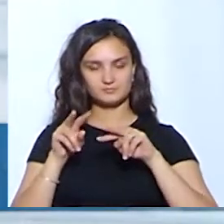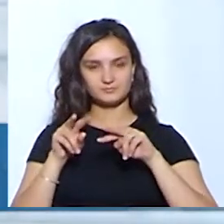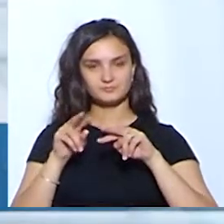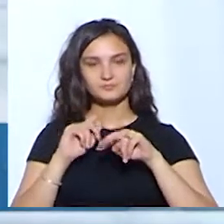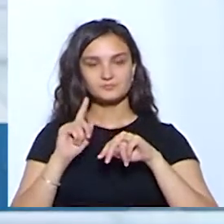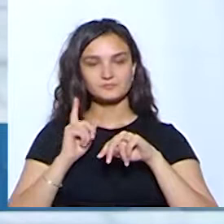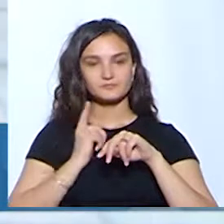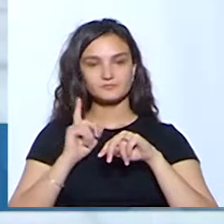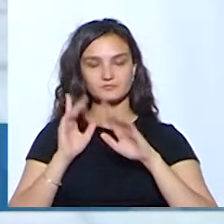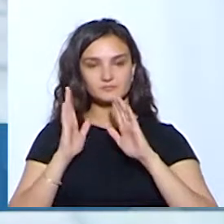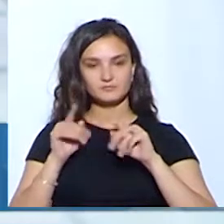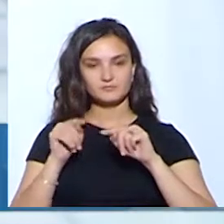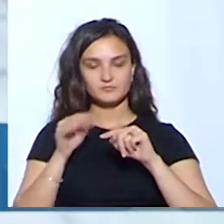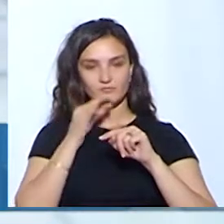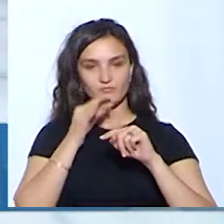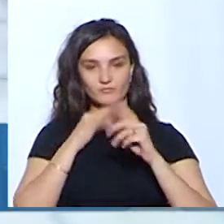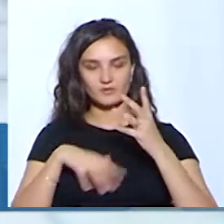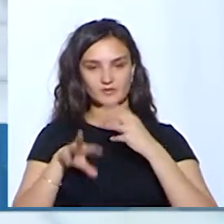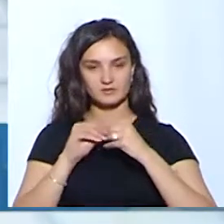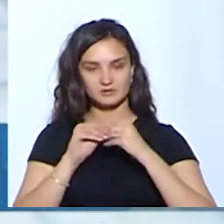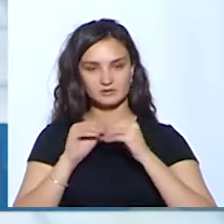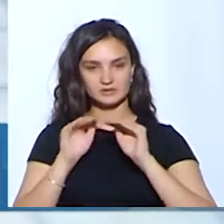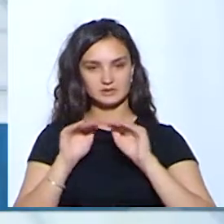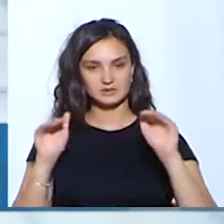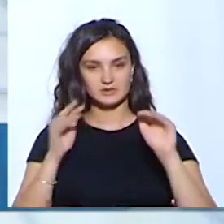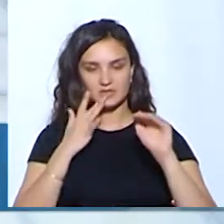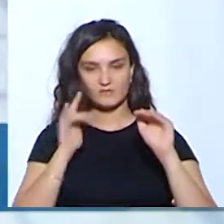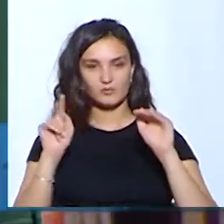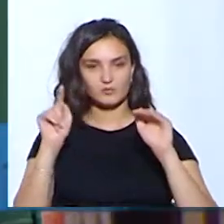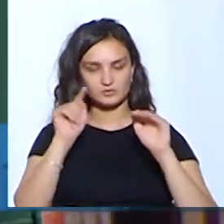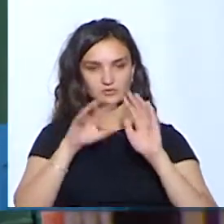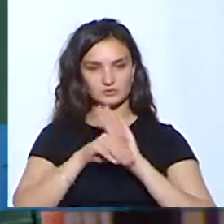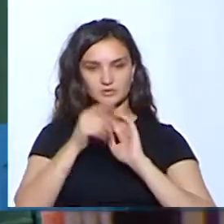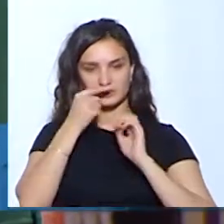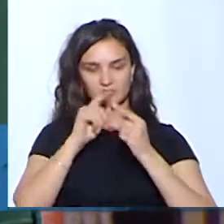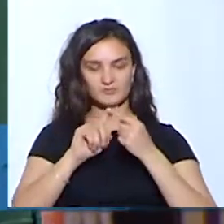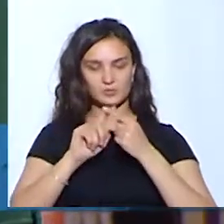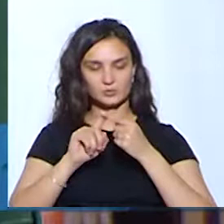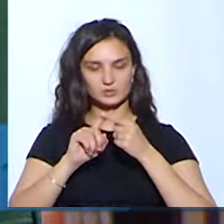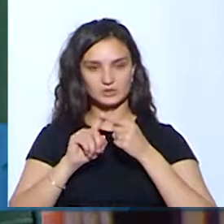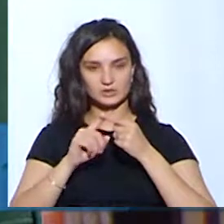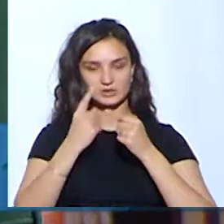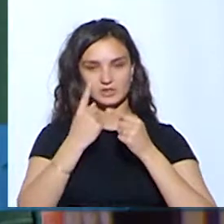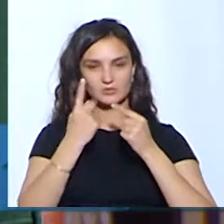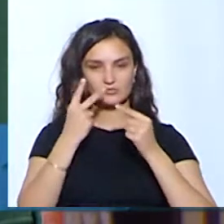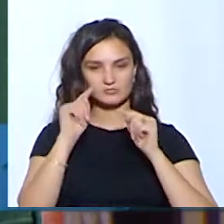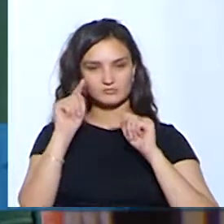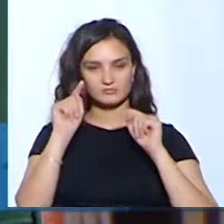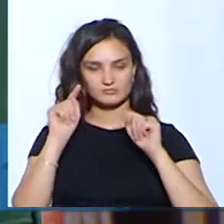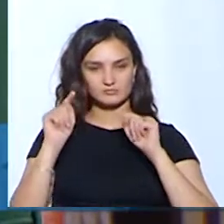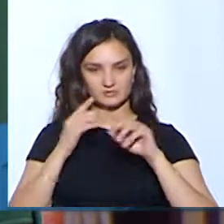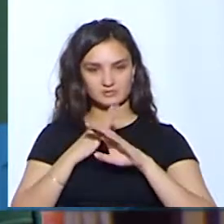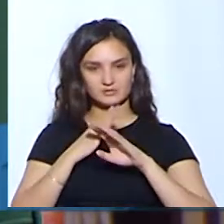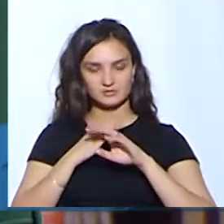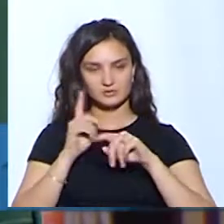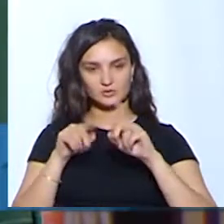რას ველოდებით, რა მოლოდინია? ჯერჯერობით ყველგან სიტუაცია ევროპის რეგიონში გრიპის ვირუსი თითოეულა არის ვთქვა